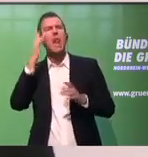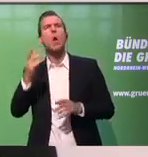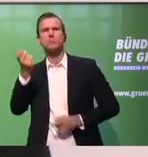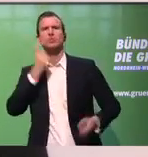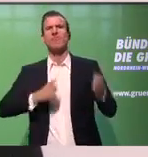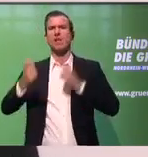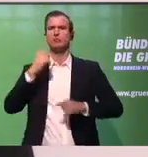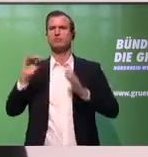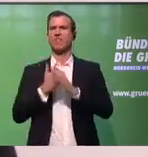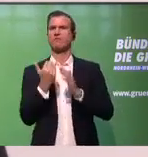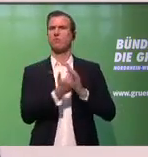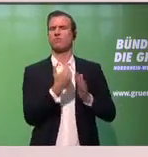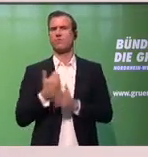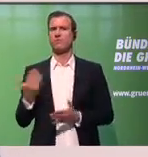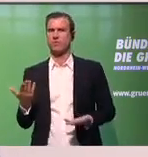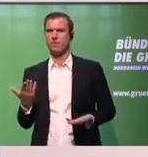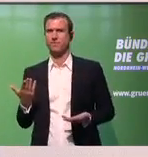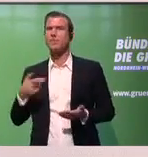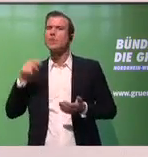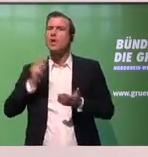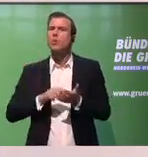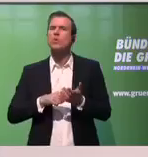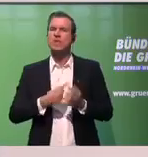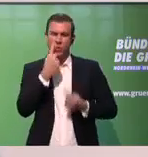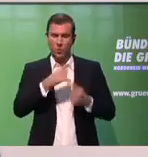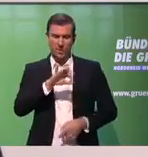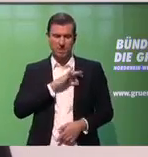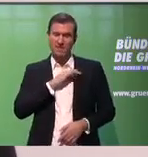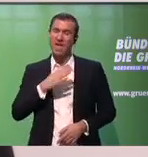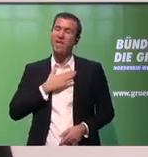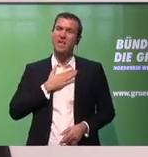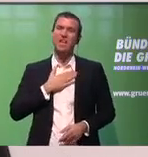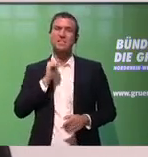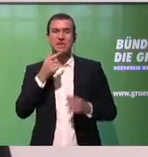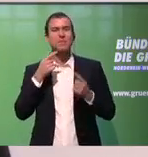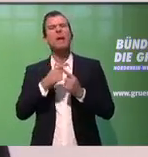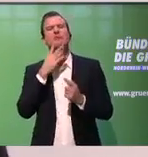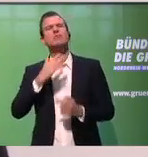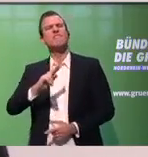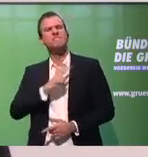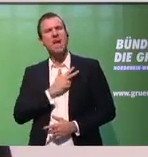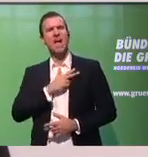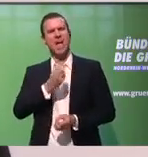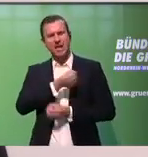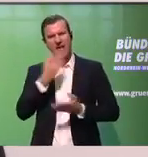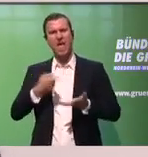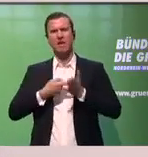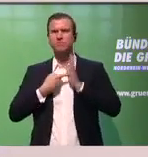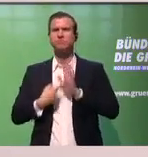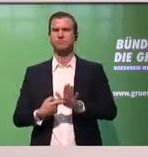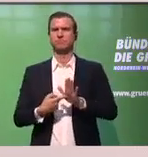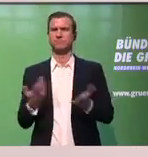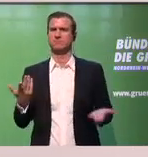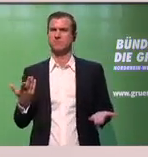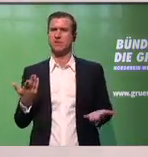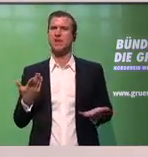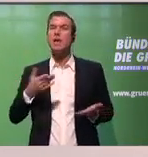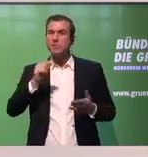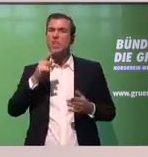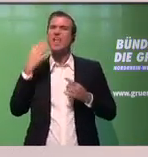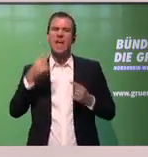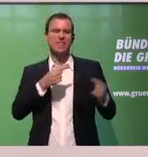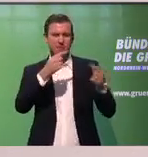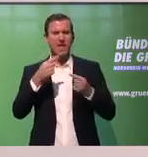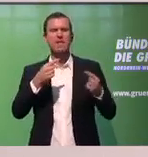der wichtigsten Maßnahmen der Grünen Partei ist zunächst einmal, die Wahrheit zu sprechen, auf die Debatten der